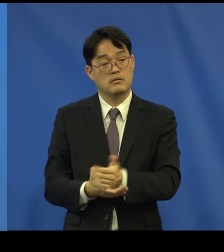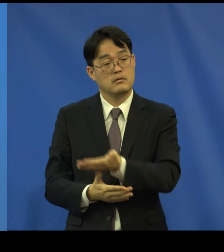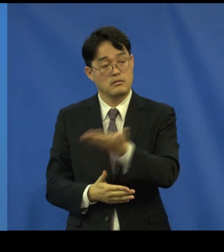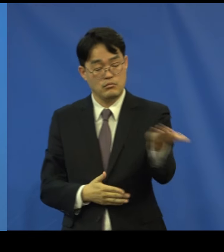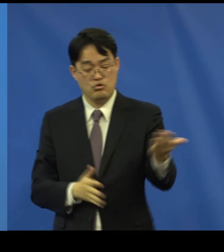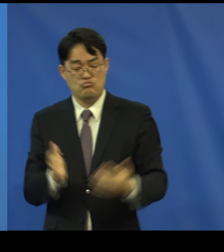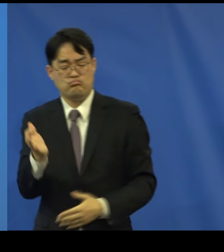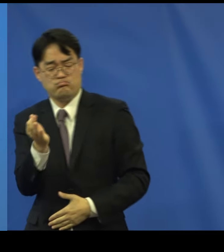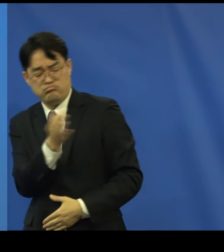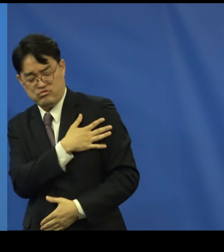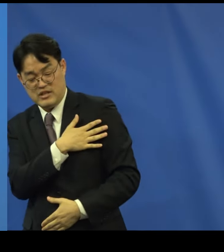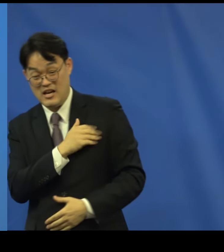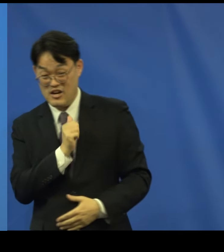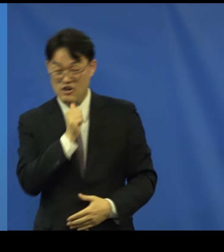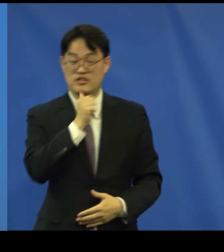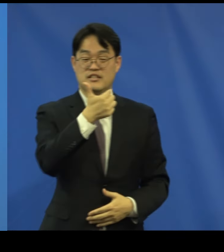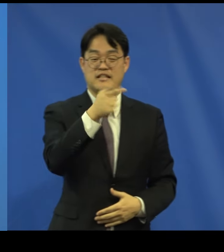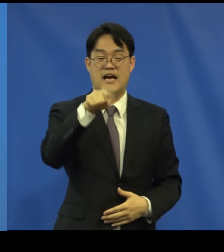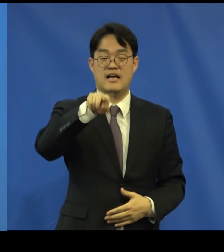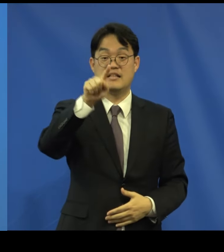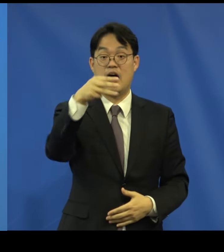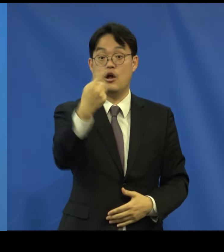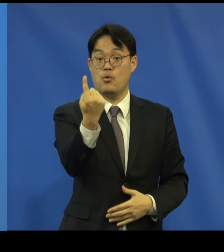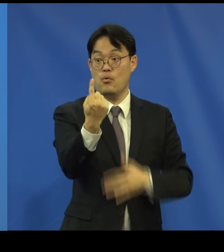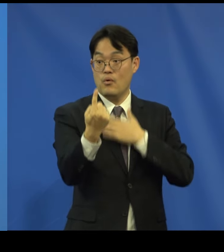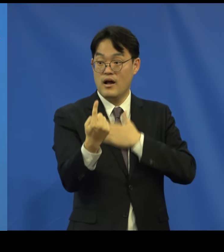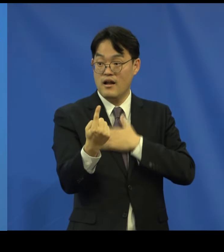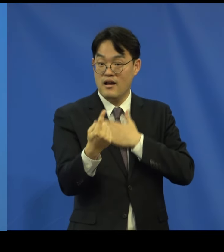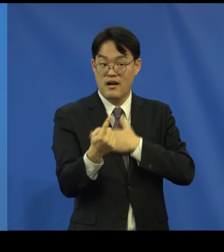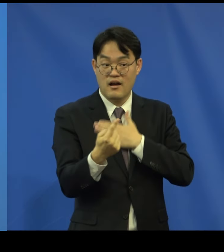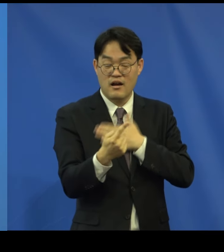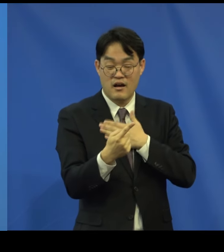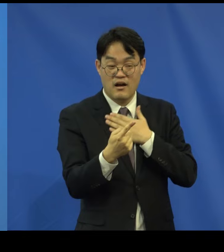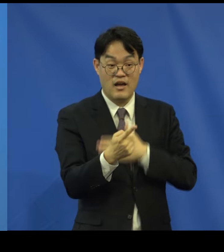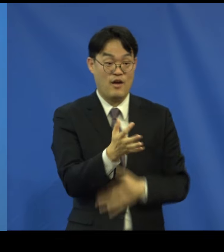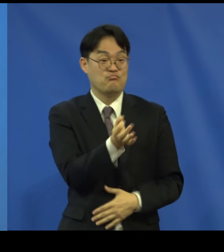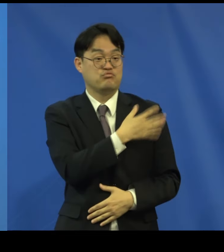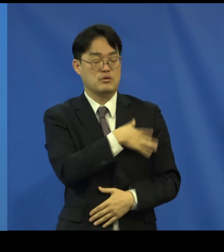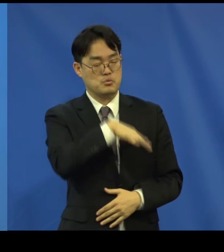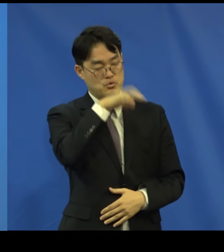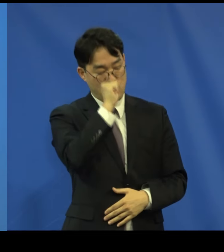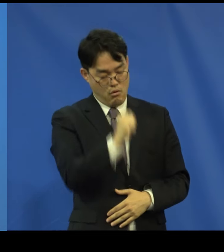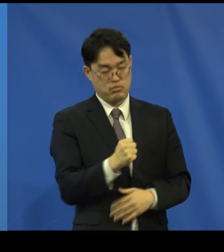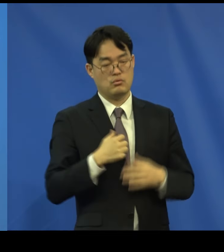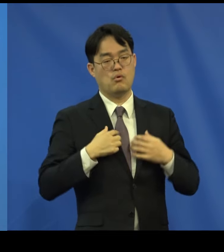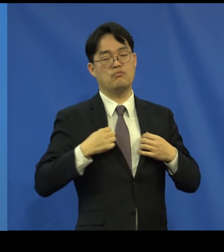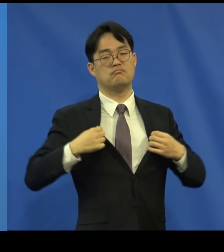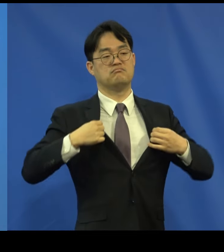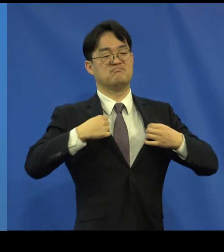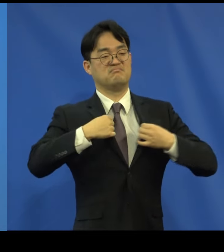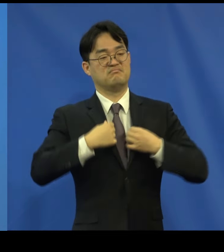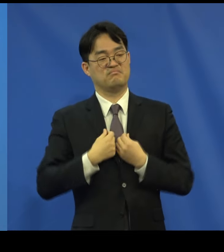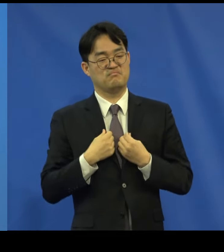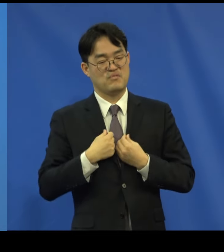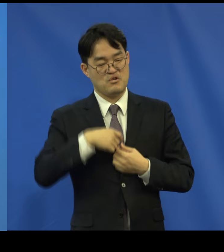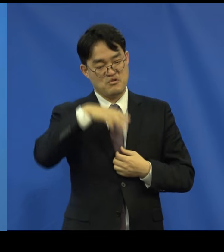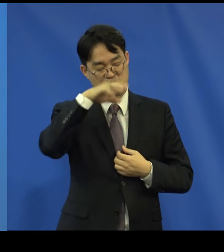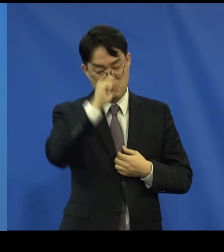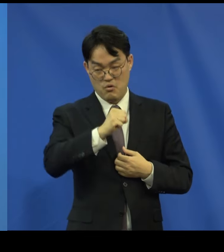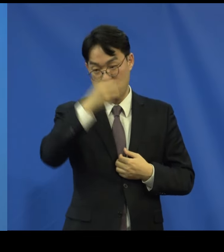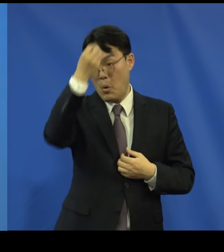이 자색은 왕들이 입는 옷이에요. 그 정도로 부자였어요. 고운 베옷을 입었다고 그래서 이거는 명품 수입품 네일을 입었다는